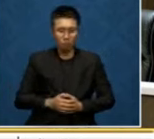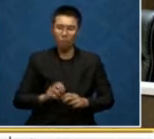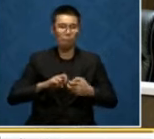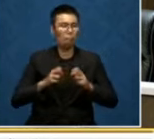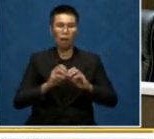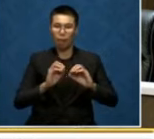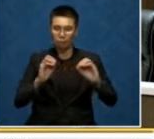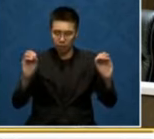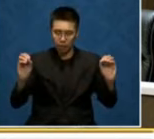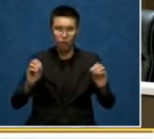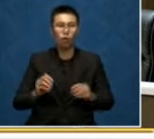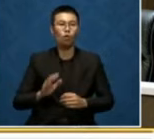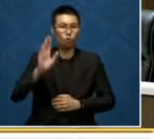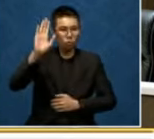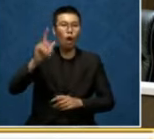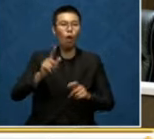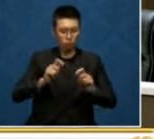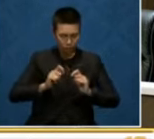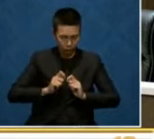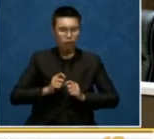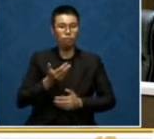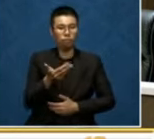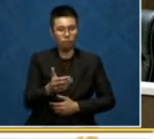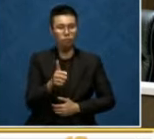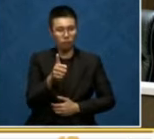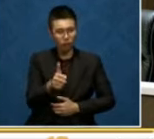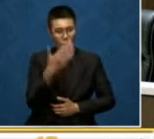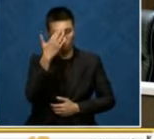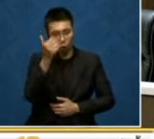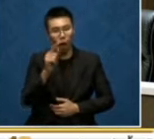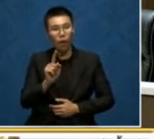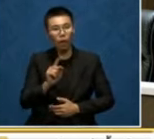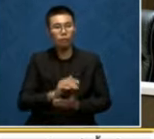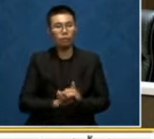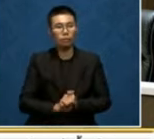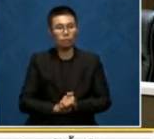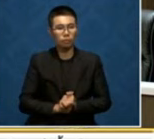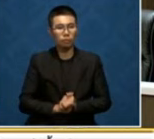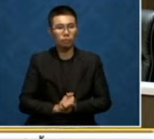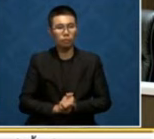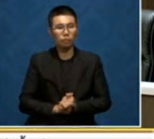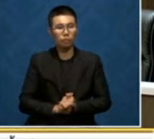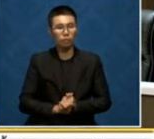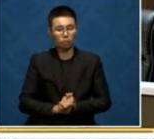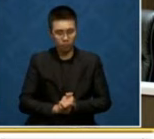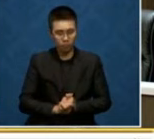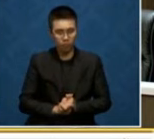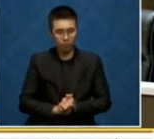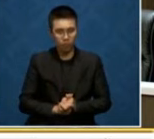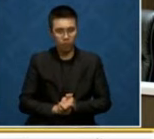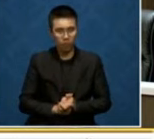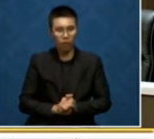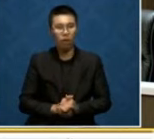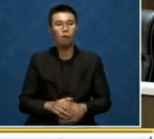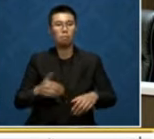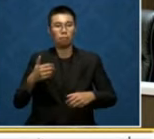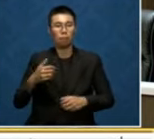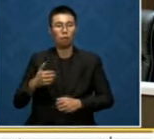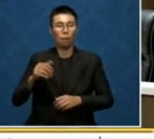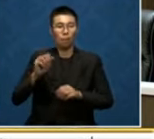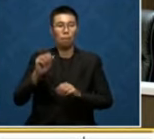ประชาชนก็จะยกมือให้ก่อสร้างทุกครั้งนะครับเพราะอะไรรู้ไหมครับก็เพราะว่าทุกครั้งที่ทำประชาคมจะมี